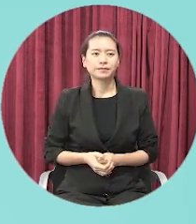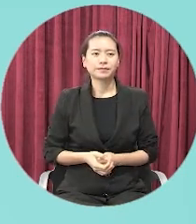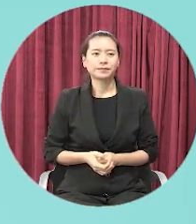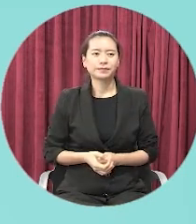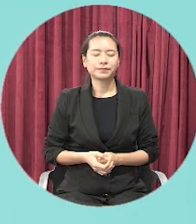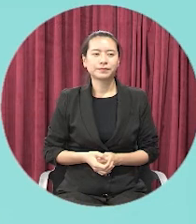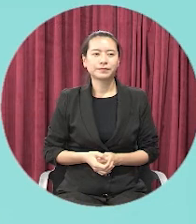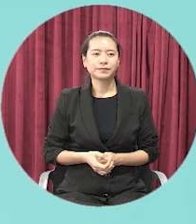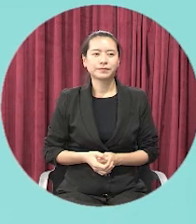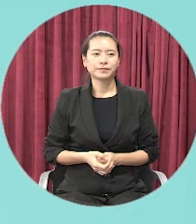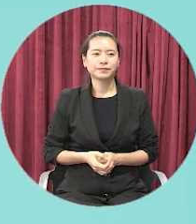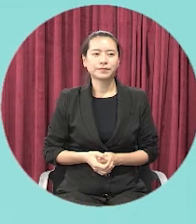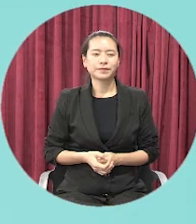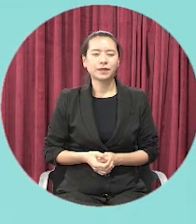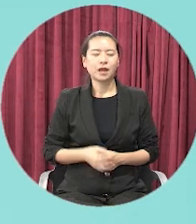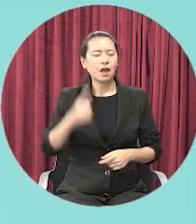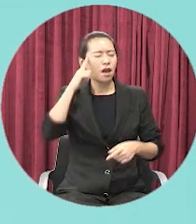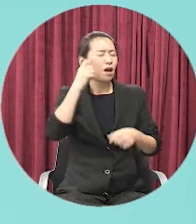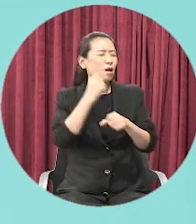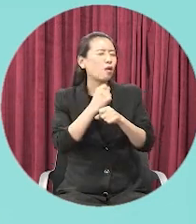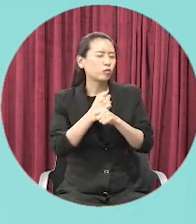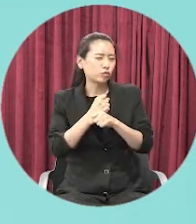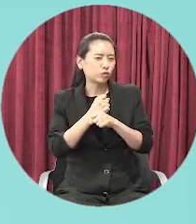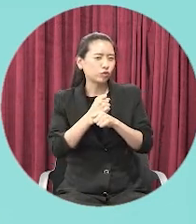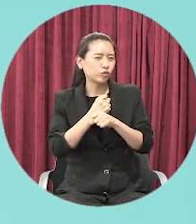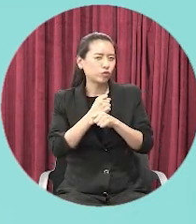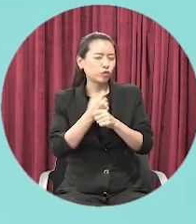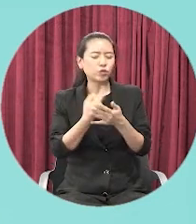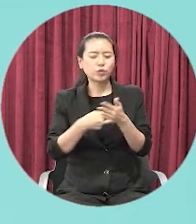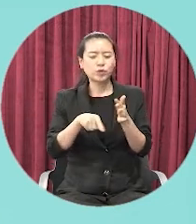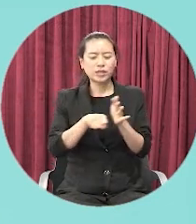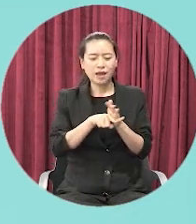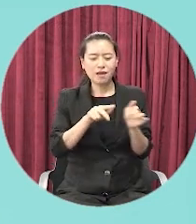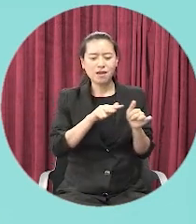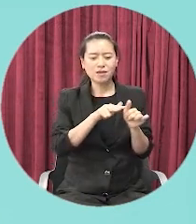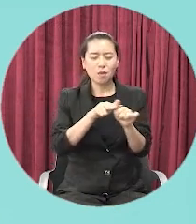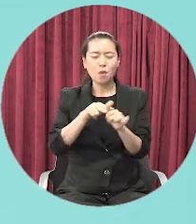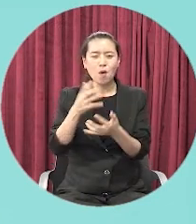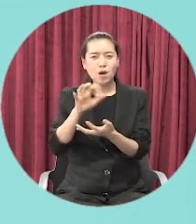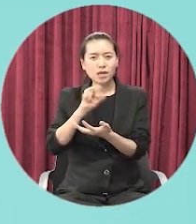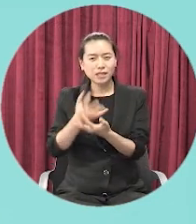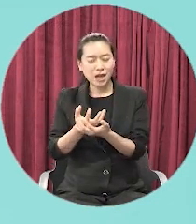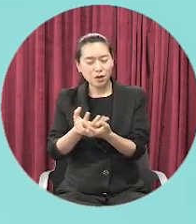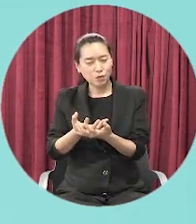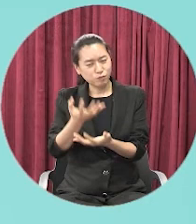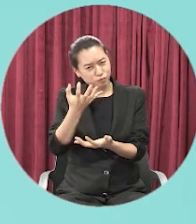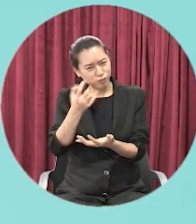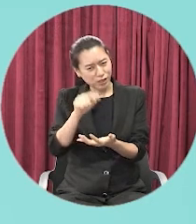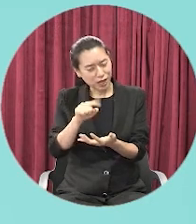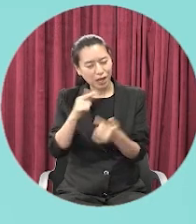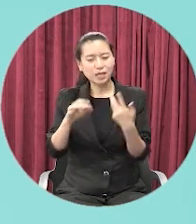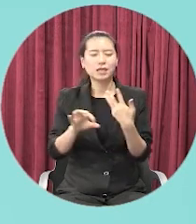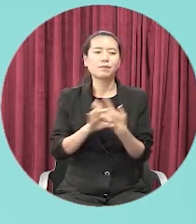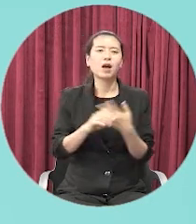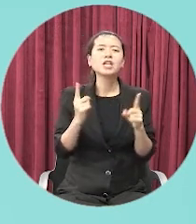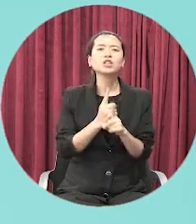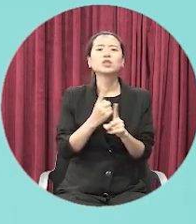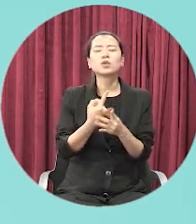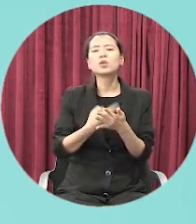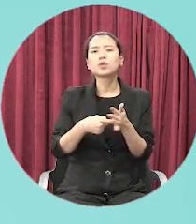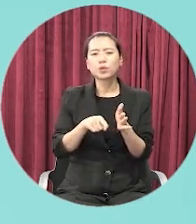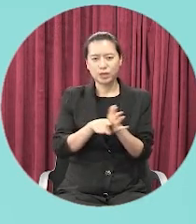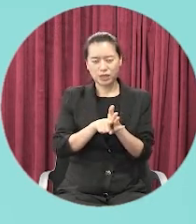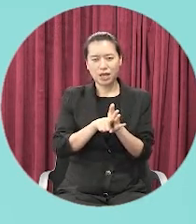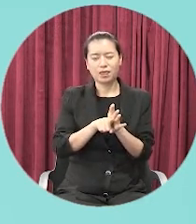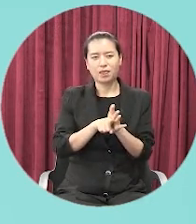현재 줄 연구 중 쇼를 연구를 위한 뒤 타 의 운영 이냐 아니면 아 클리니컬 서비스 즉